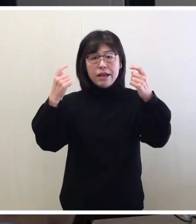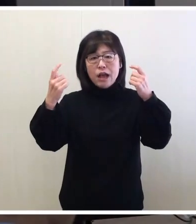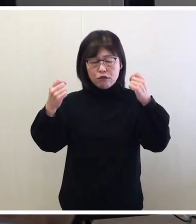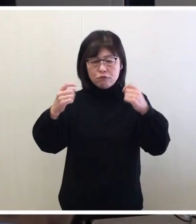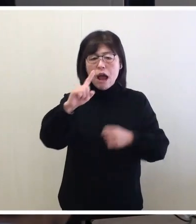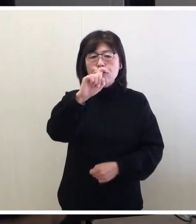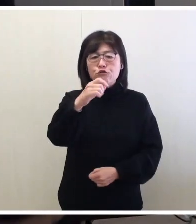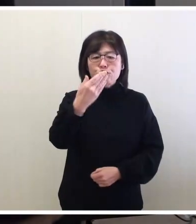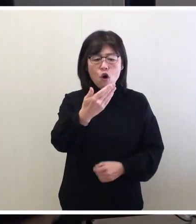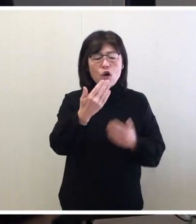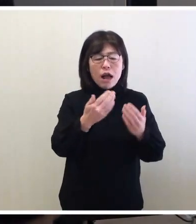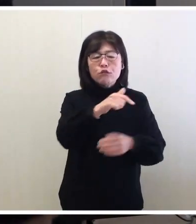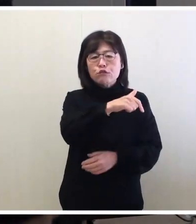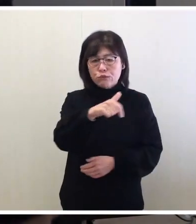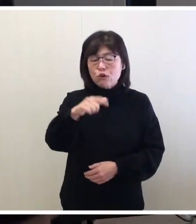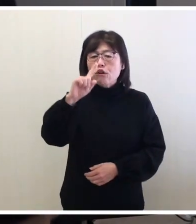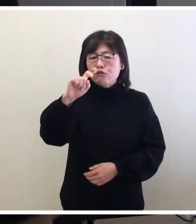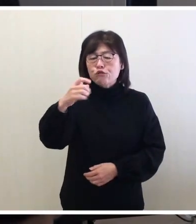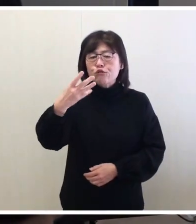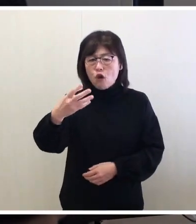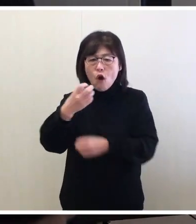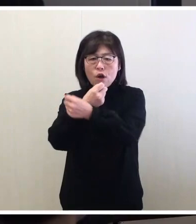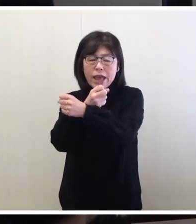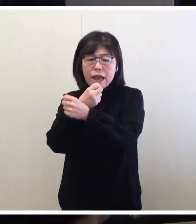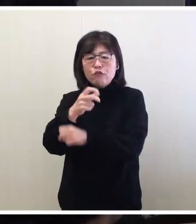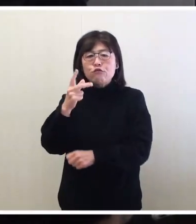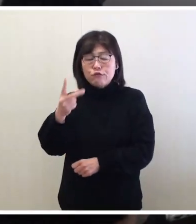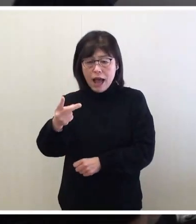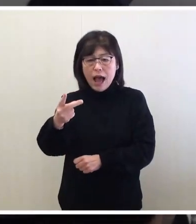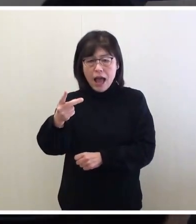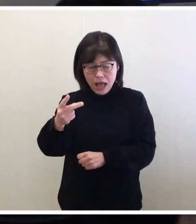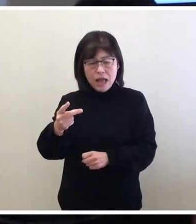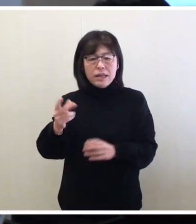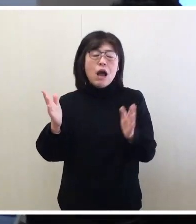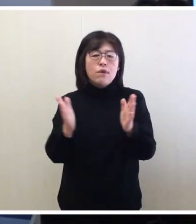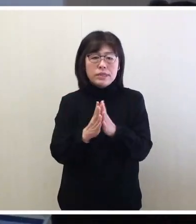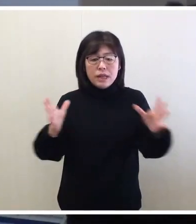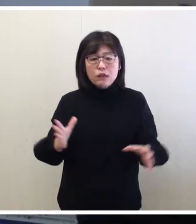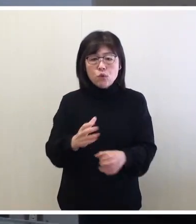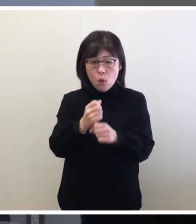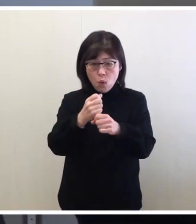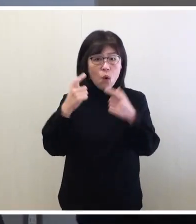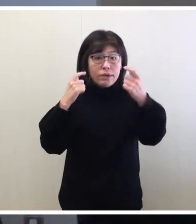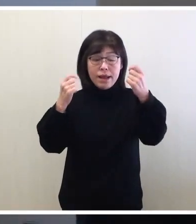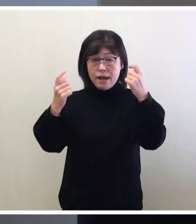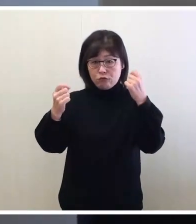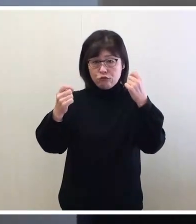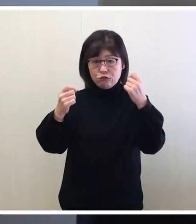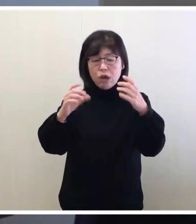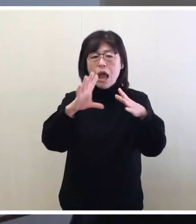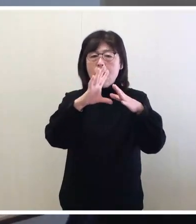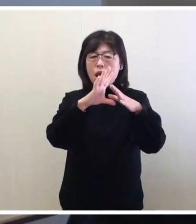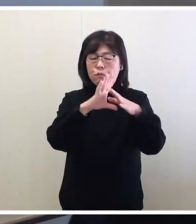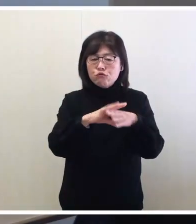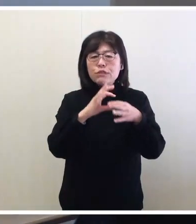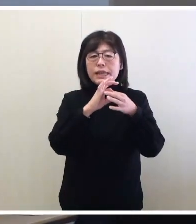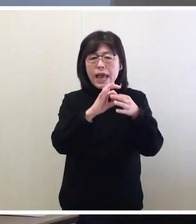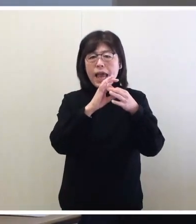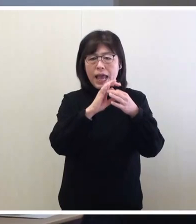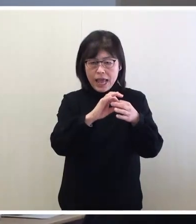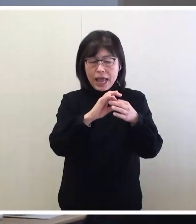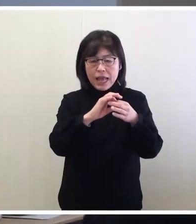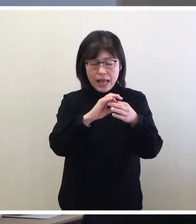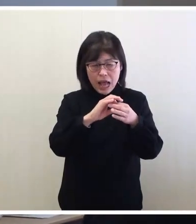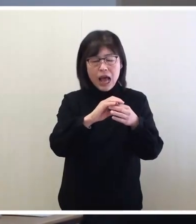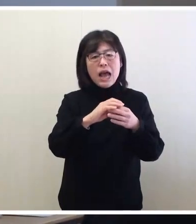関西学院大学は14学部14研究科を要する総合大学です。文系学部が揃